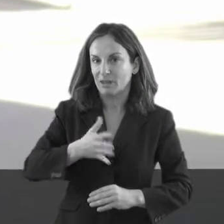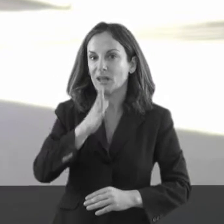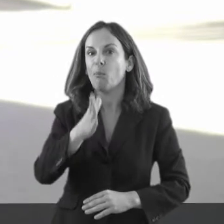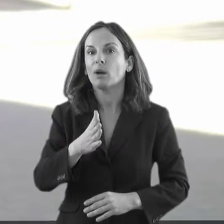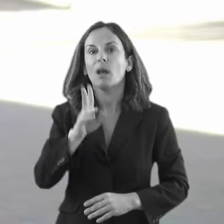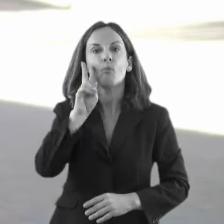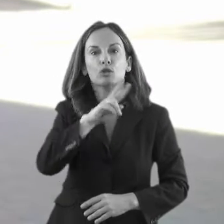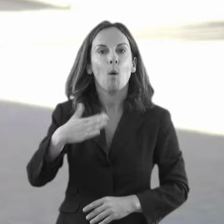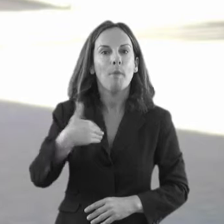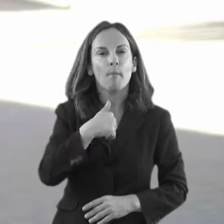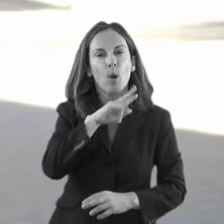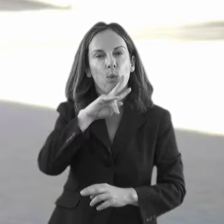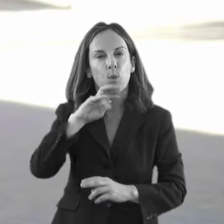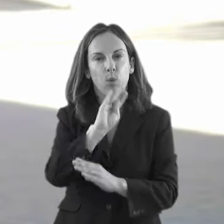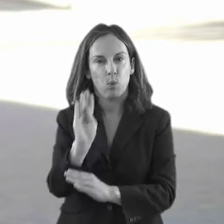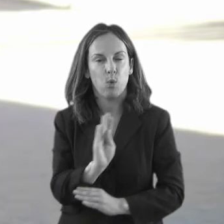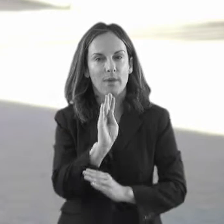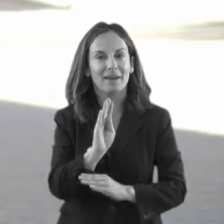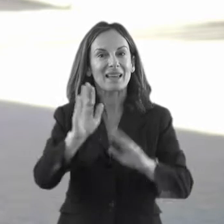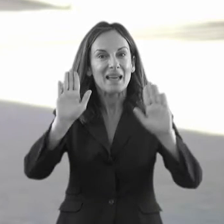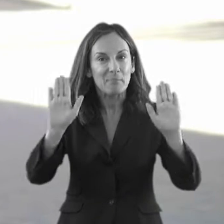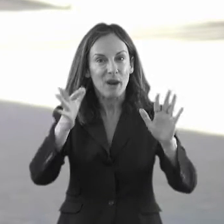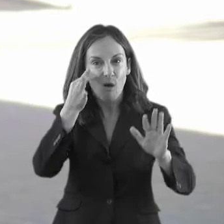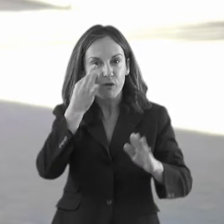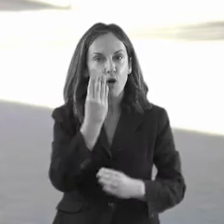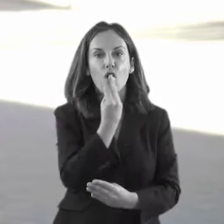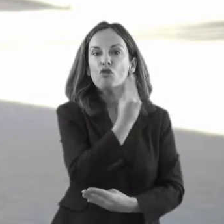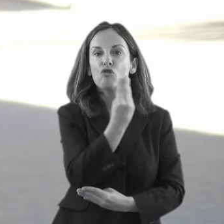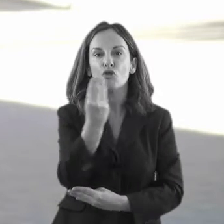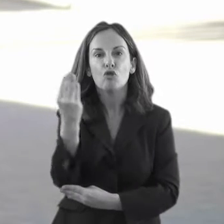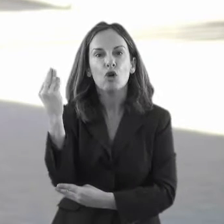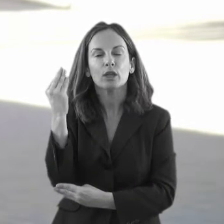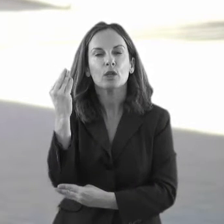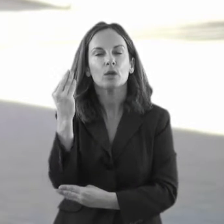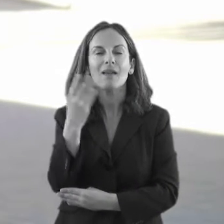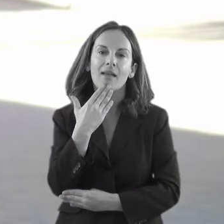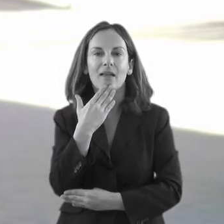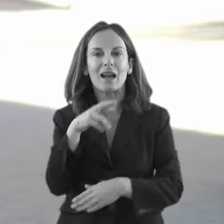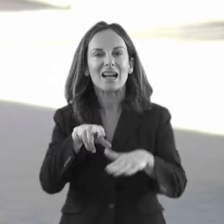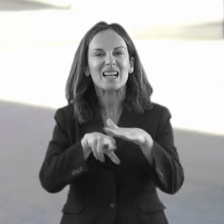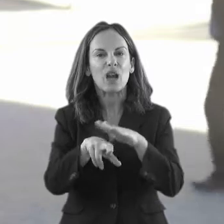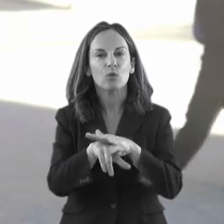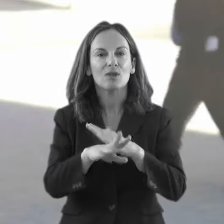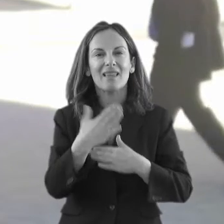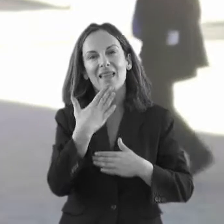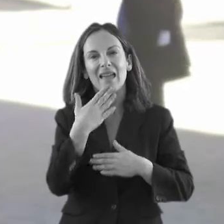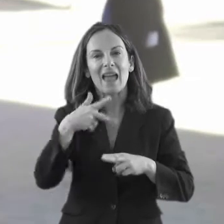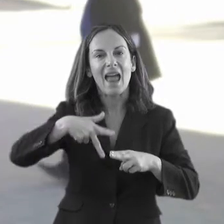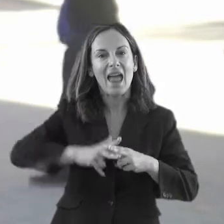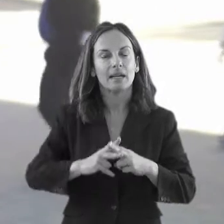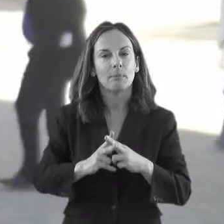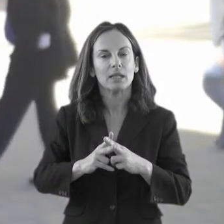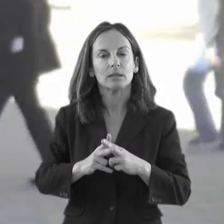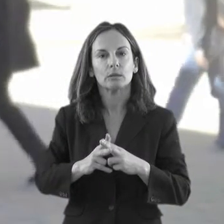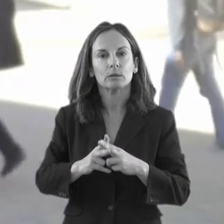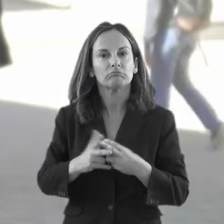col·leccions són recursos. Les col·leccions són una caixa d'eines que nosaltres tenim